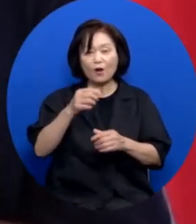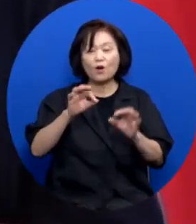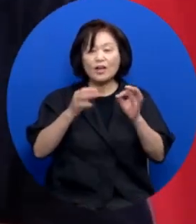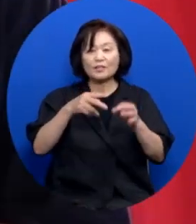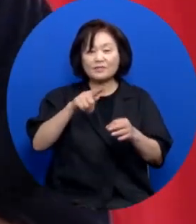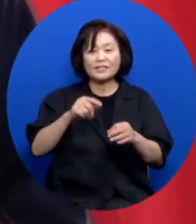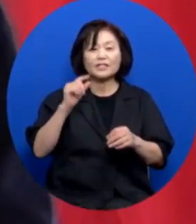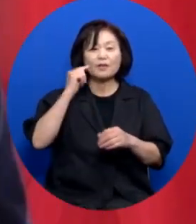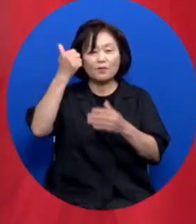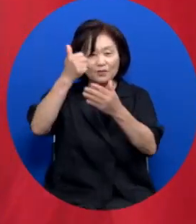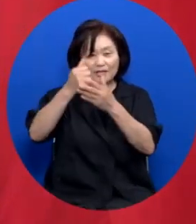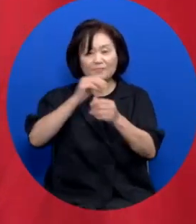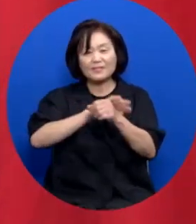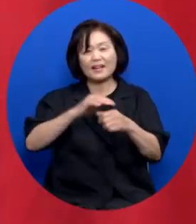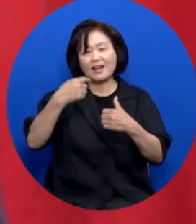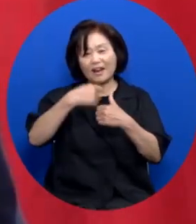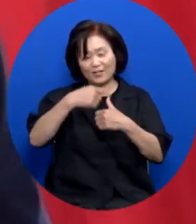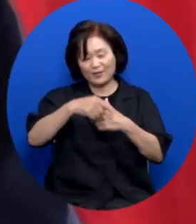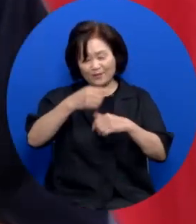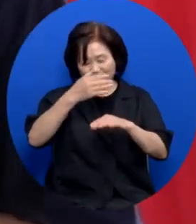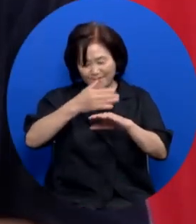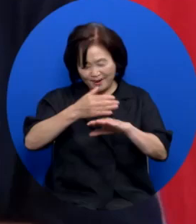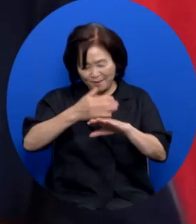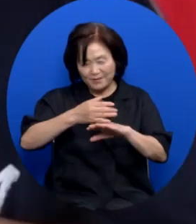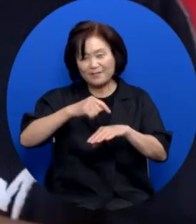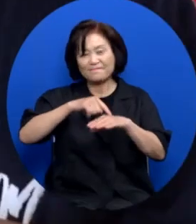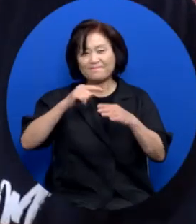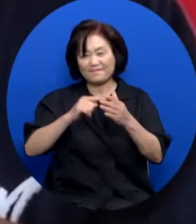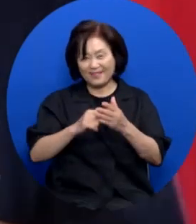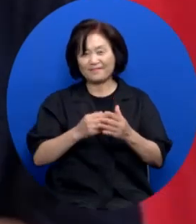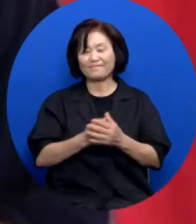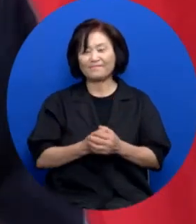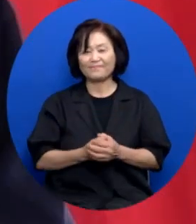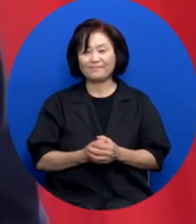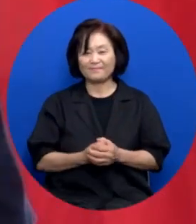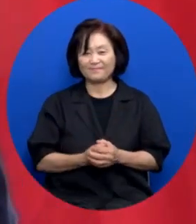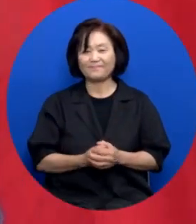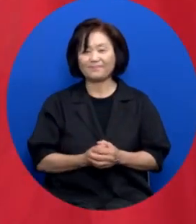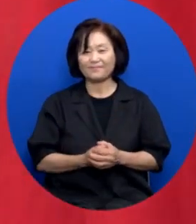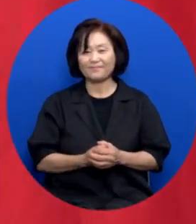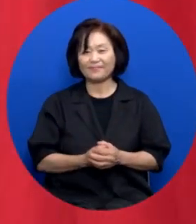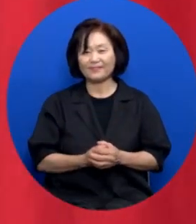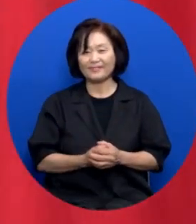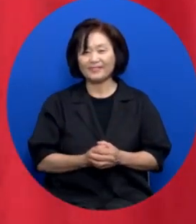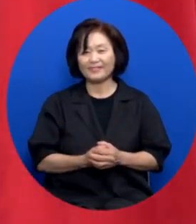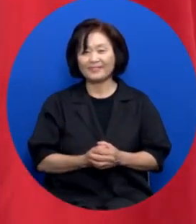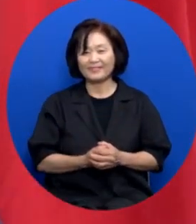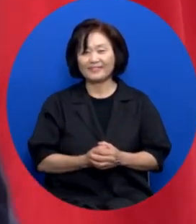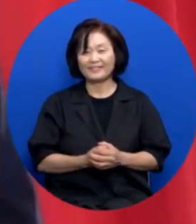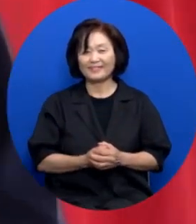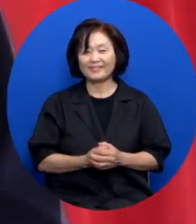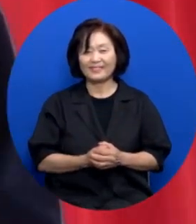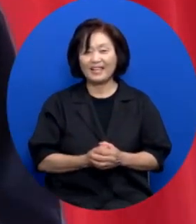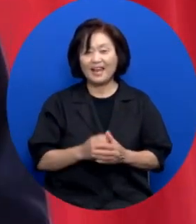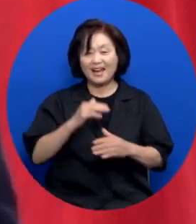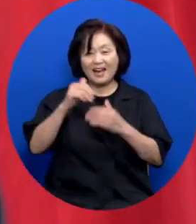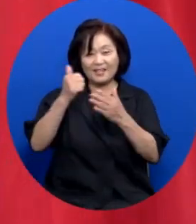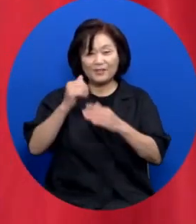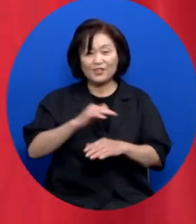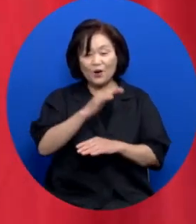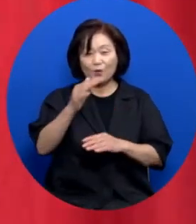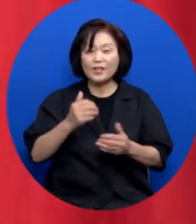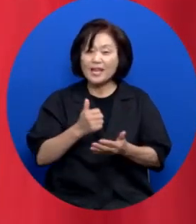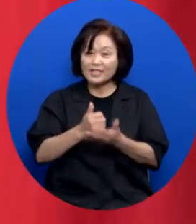nagpapasalamat pa rin po ako dahil yung mga old members nagsisibalikan pa rin po. Then, nagpapasalamat din po ako dahil malakas pa rin po sila.